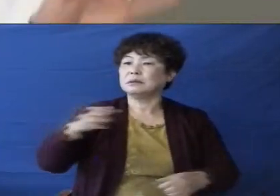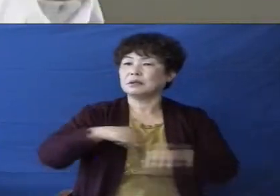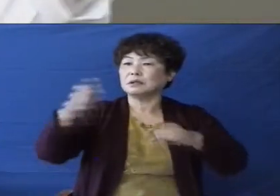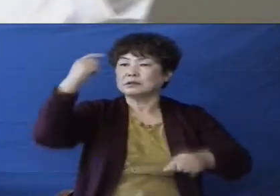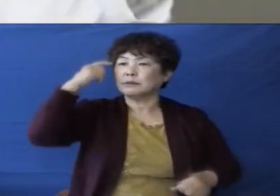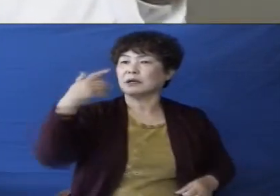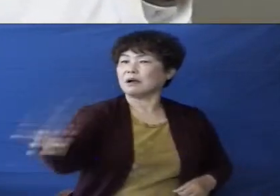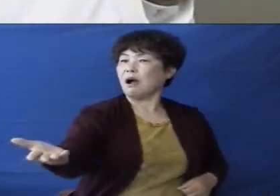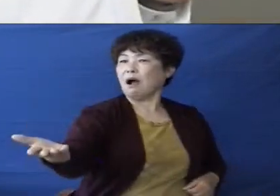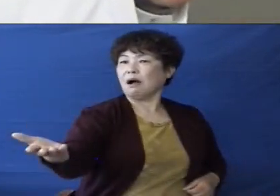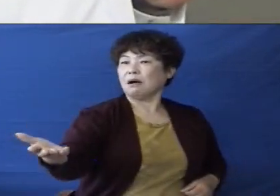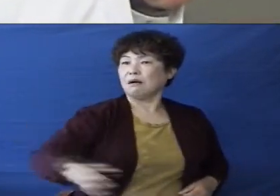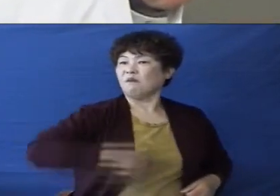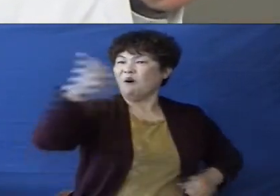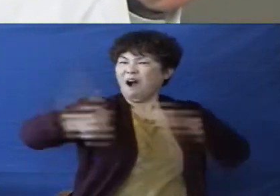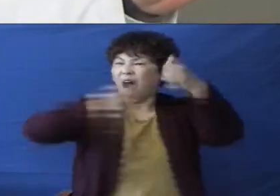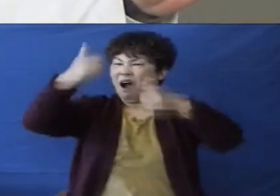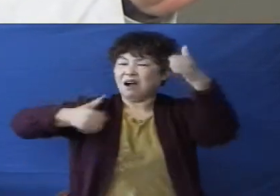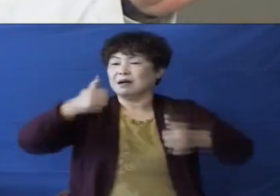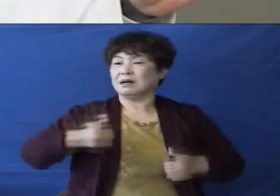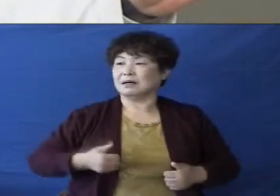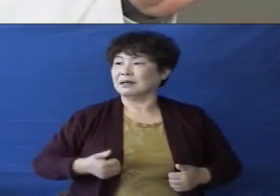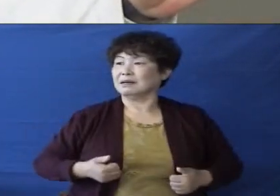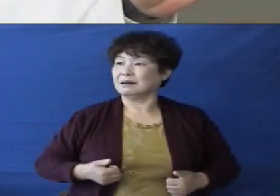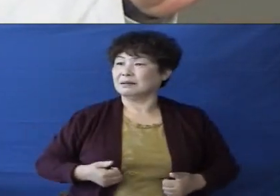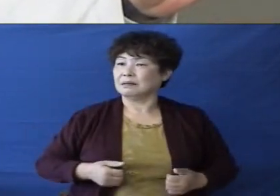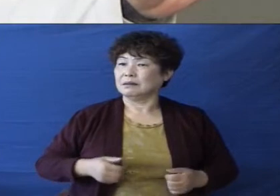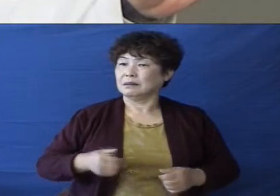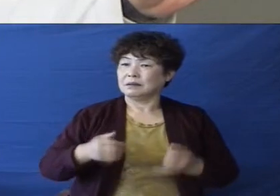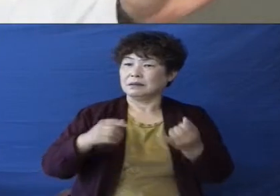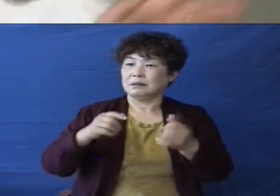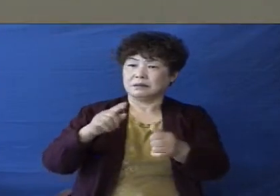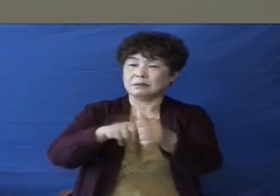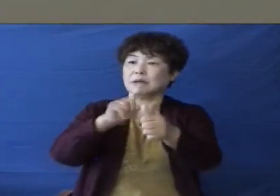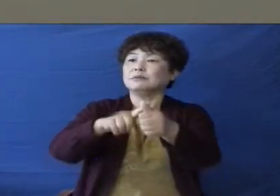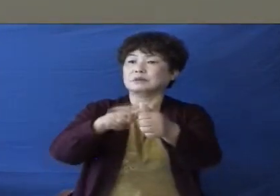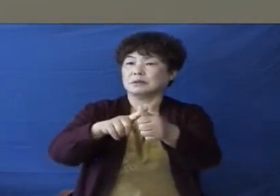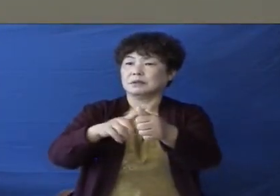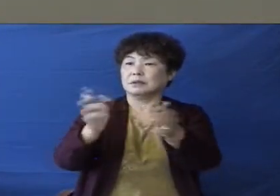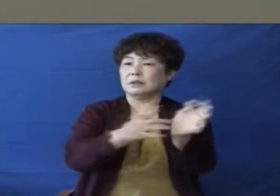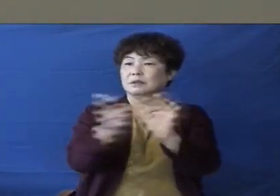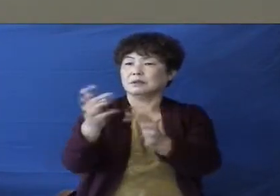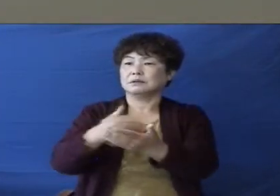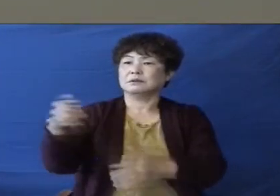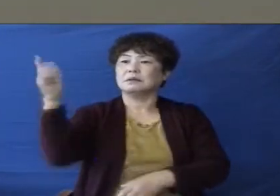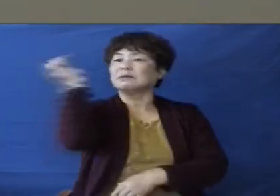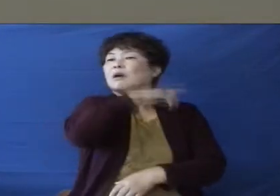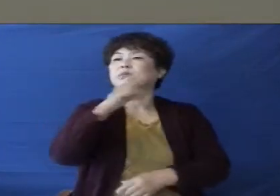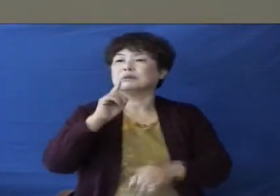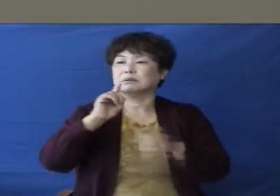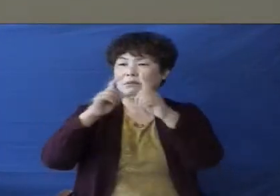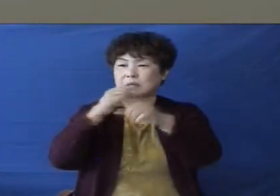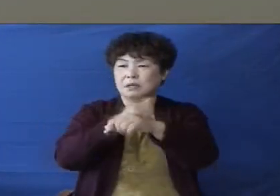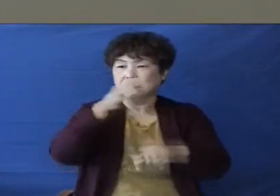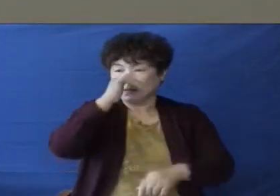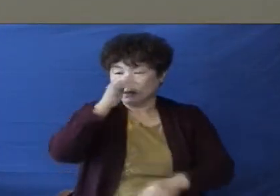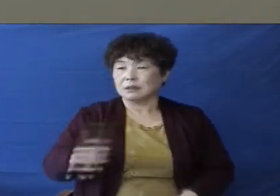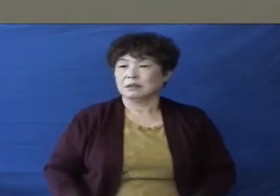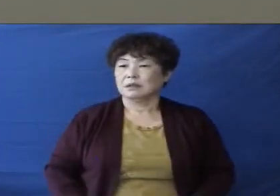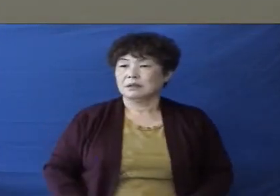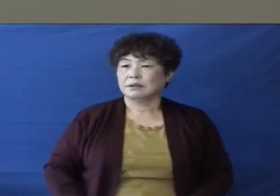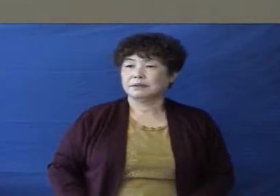사람들에게 하는 거예요 예 지금 나쁘다고 이런 우리가 성경의 번 예수님께 뭐라고 하십니까 조